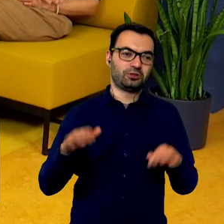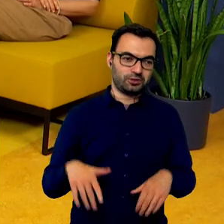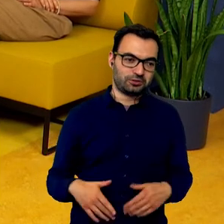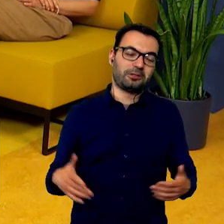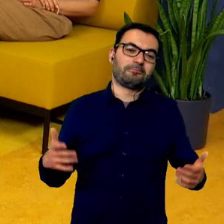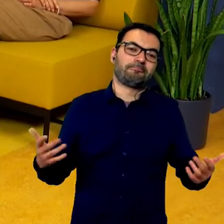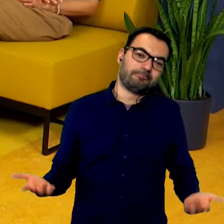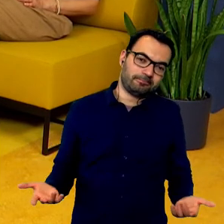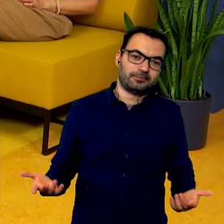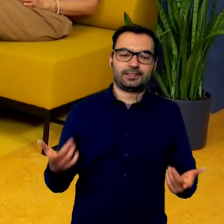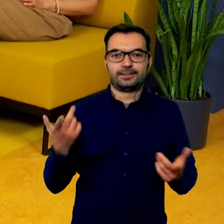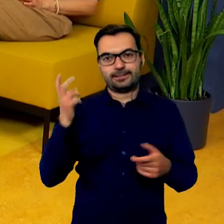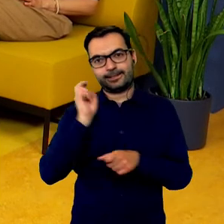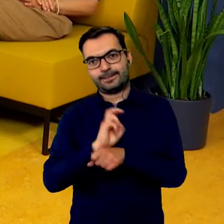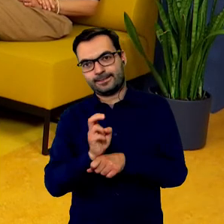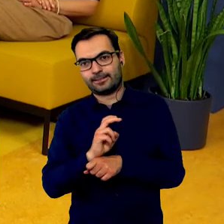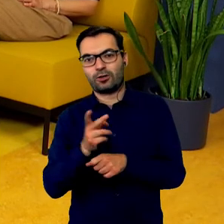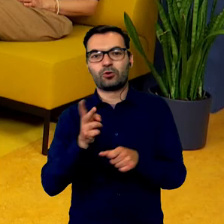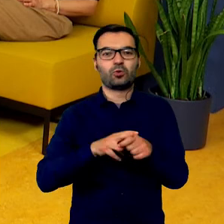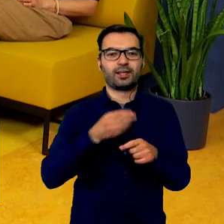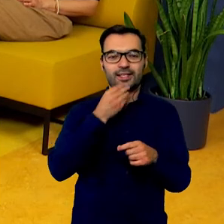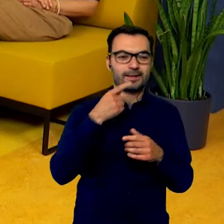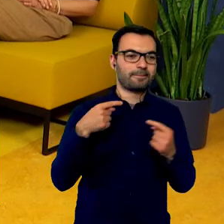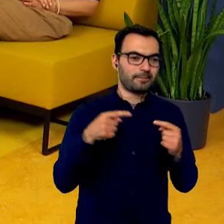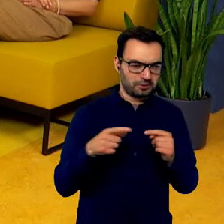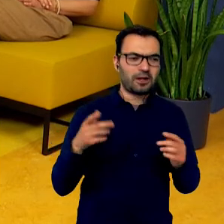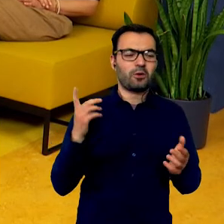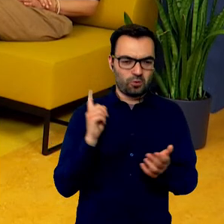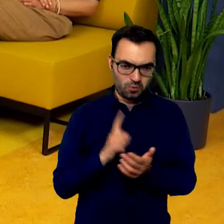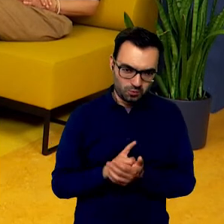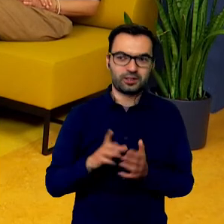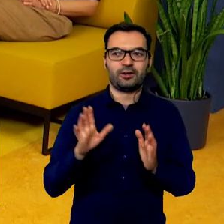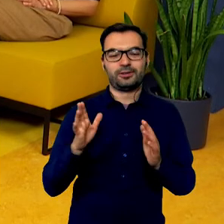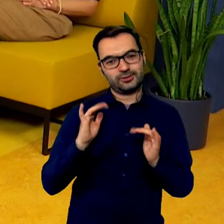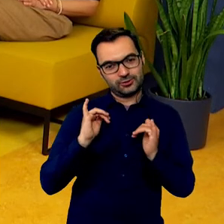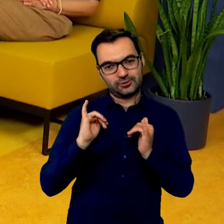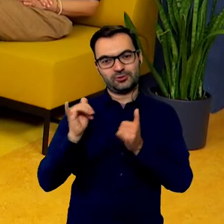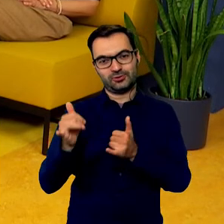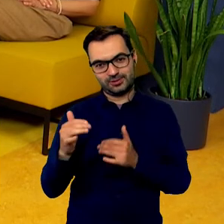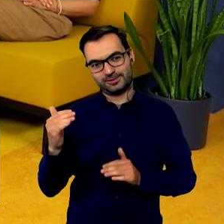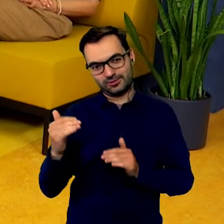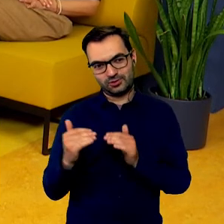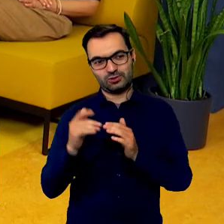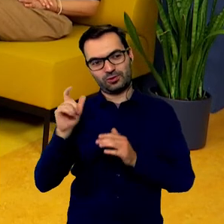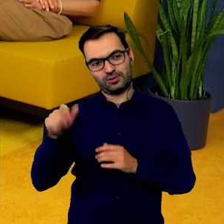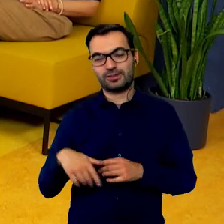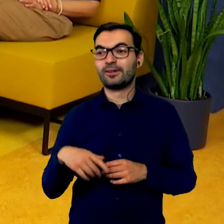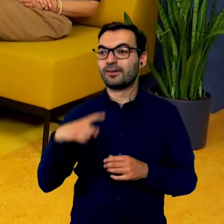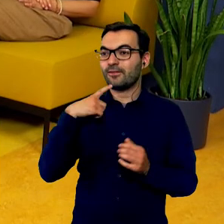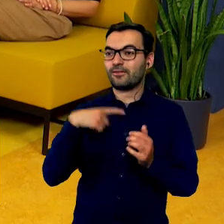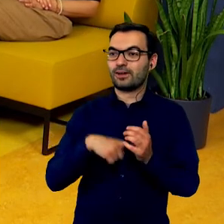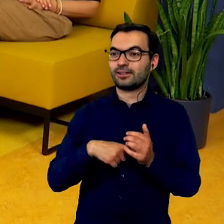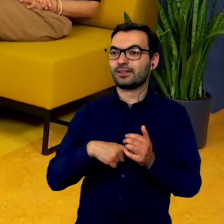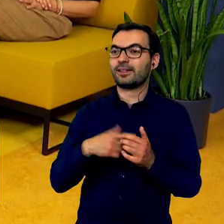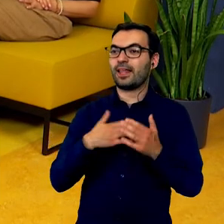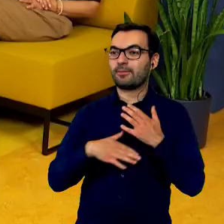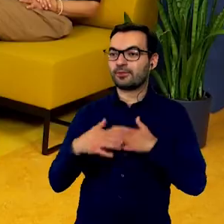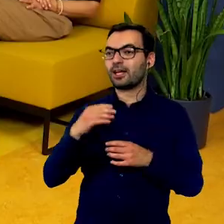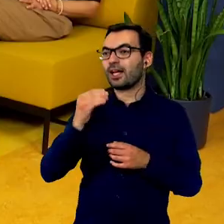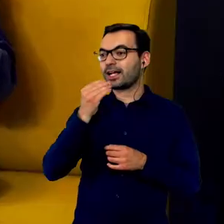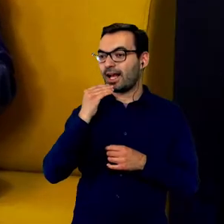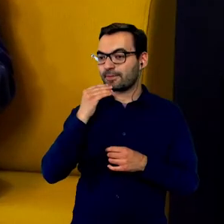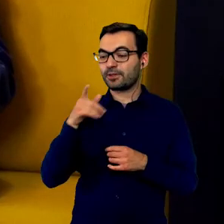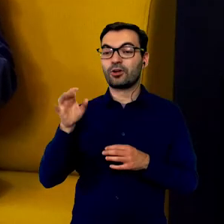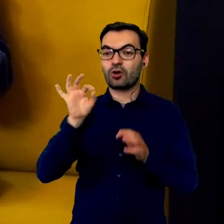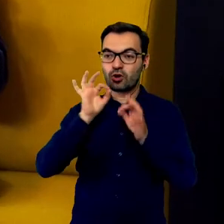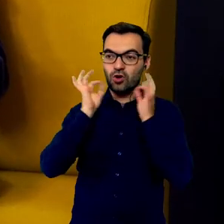został. Długo trzeba było szukać, jaka karma go satysfakcjonuje, ale udało nam się w końcu po poszukiwaniach. Właśnie, może żeby pocieszyć, karma.